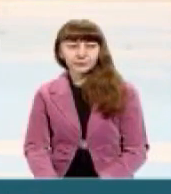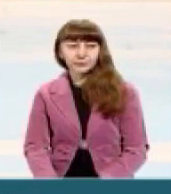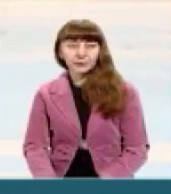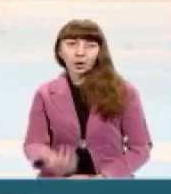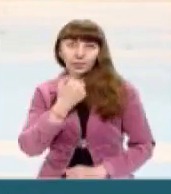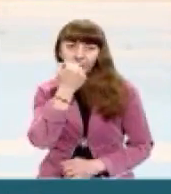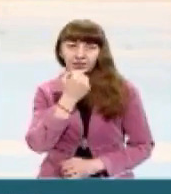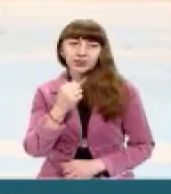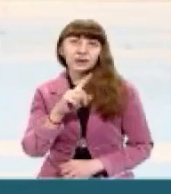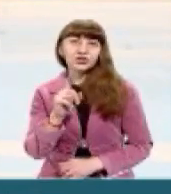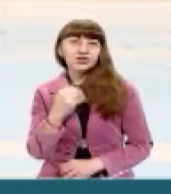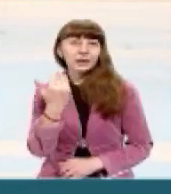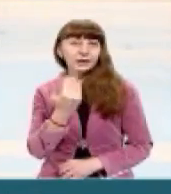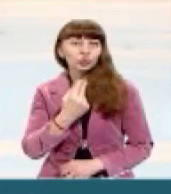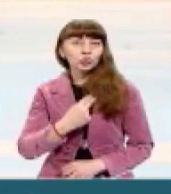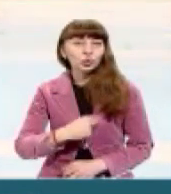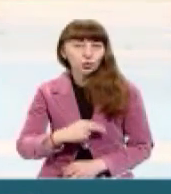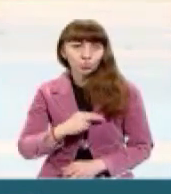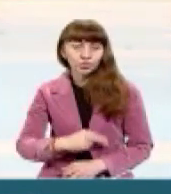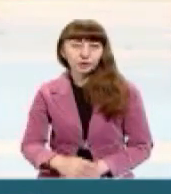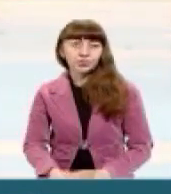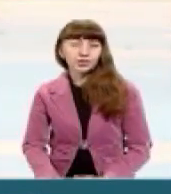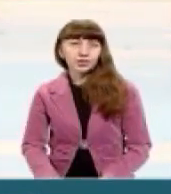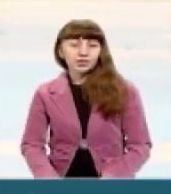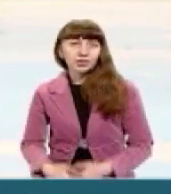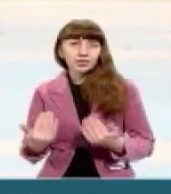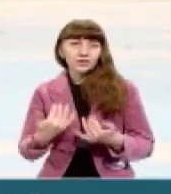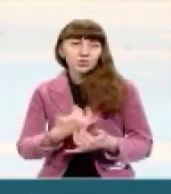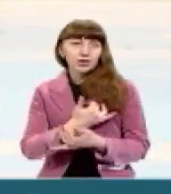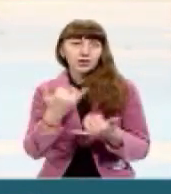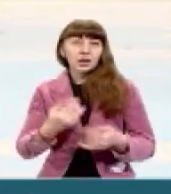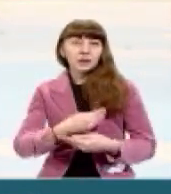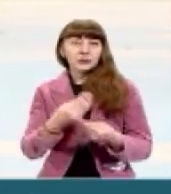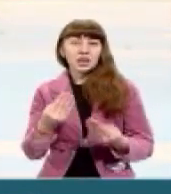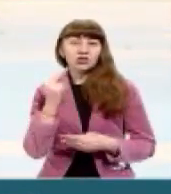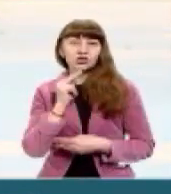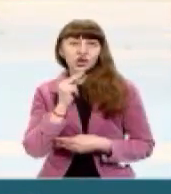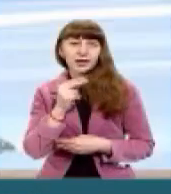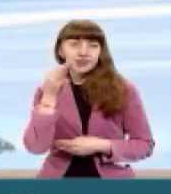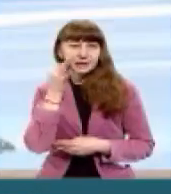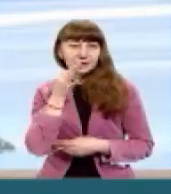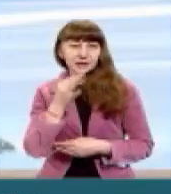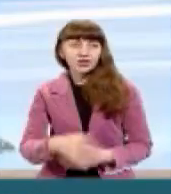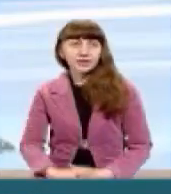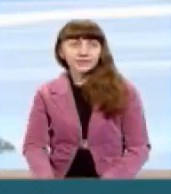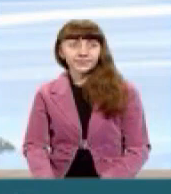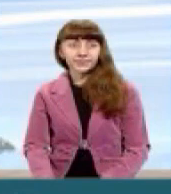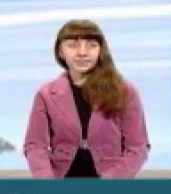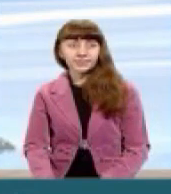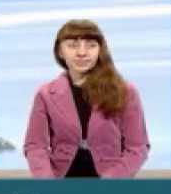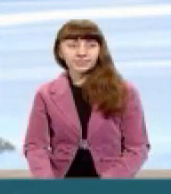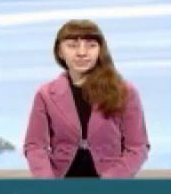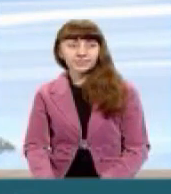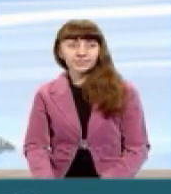ыстық шай құйып оларға тәтті дәмділер беріп оларға деген алғысымызды осылай білдіргіміз келеді. Сонымен қатар еріктілер